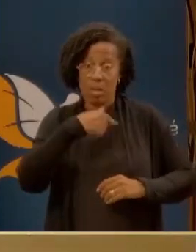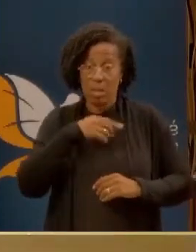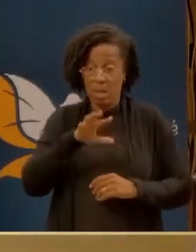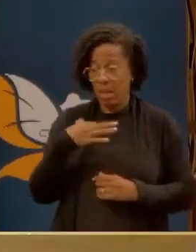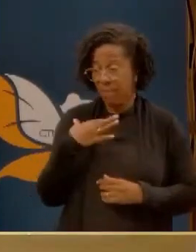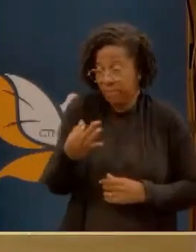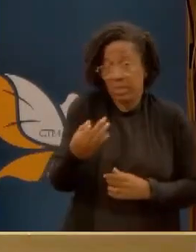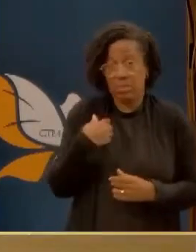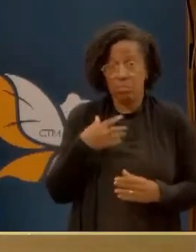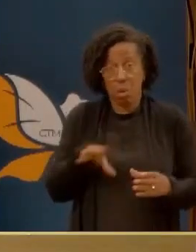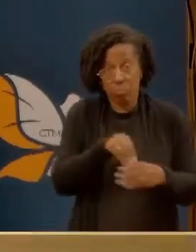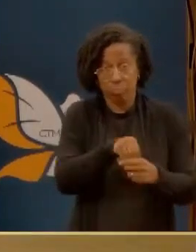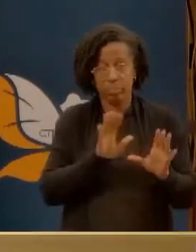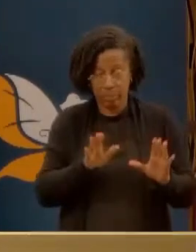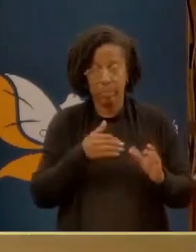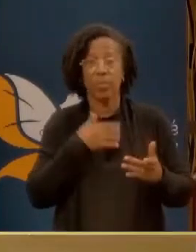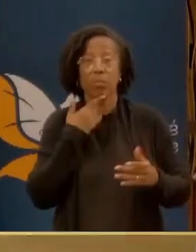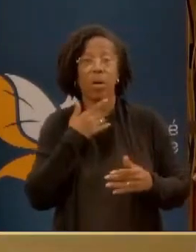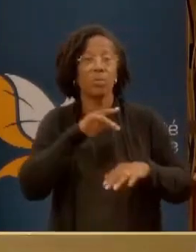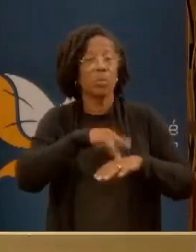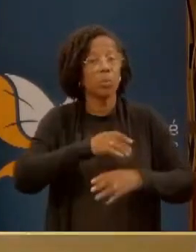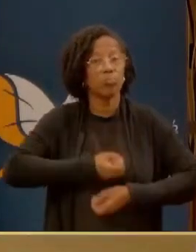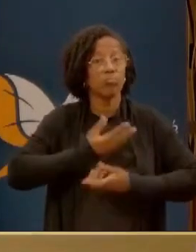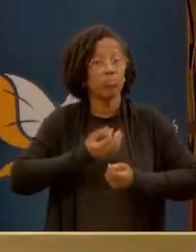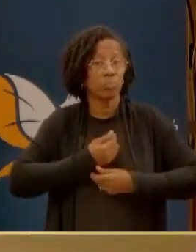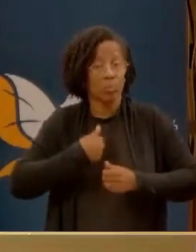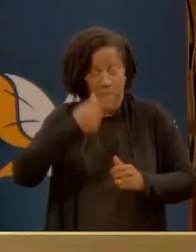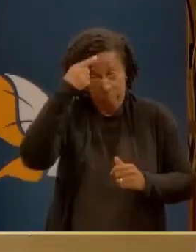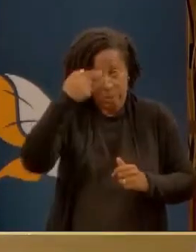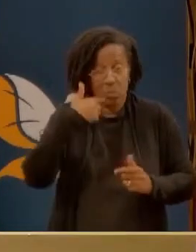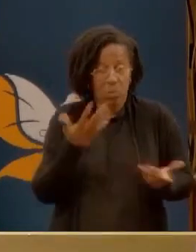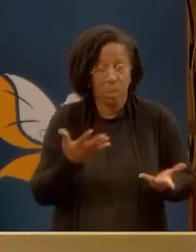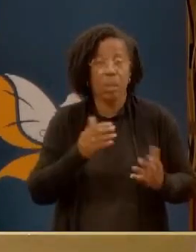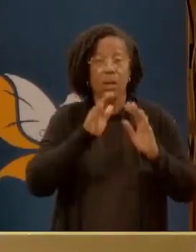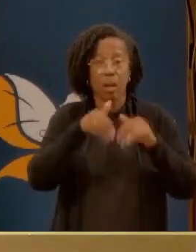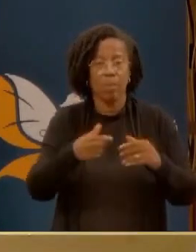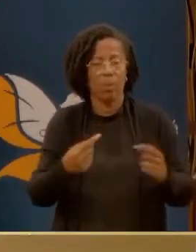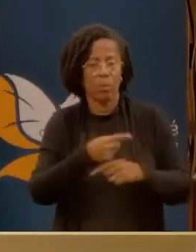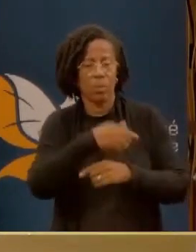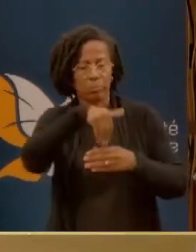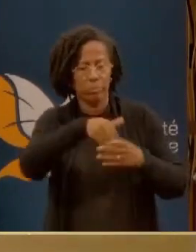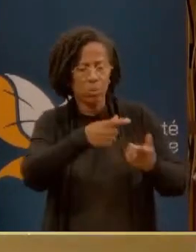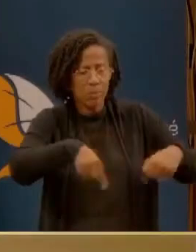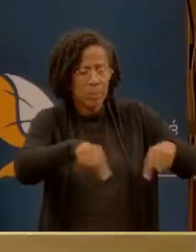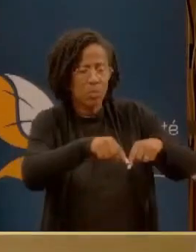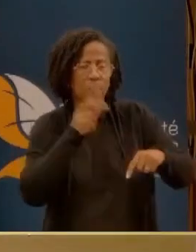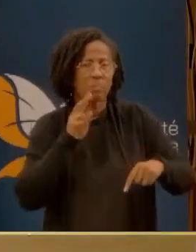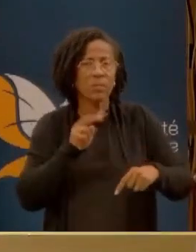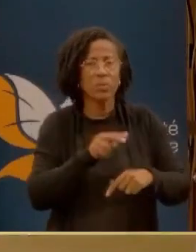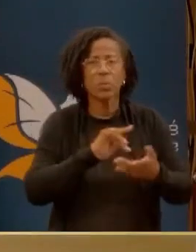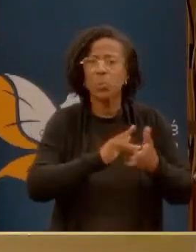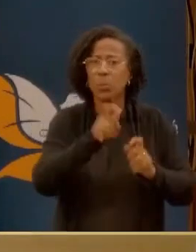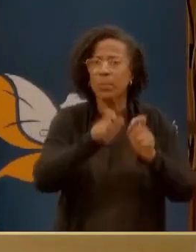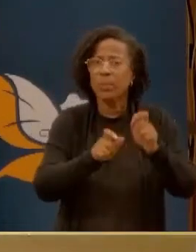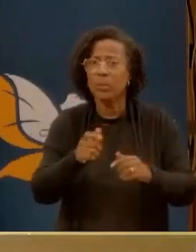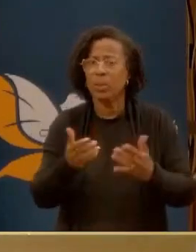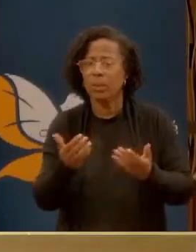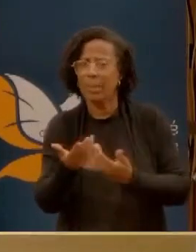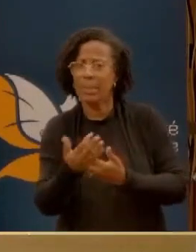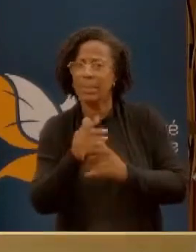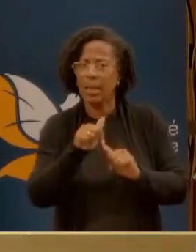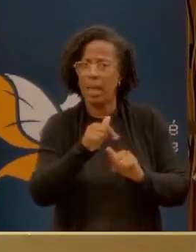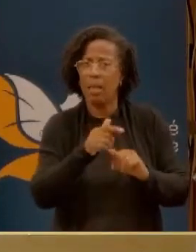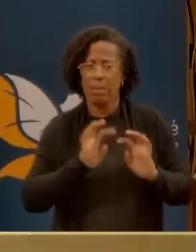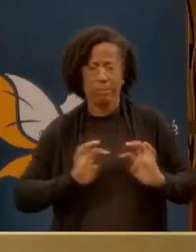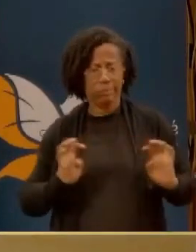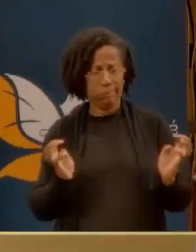eu l'occasion de dire ce que je pensais. J'ai vu au contraire au sein de cette commission que tous les Martiniquais qui étaient autour de la table, quelle que